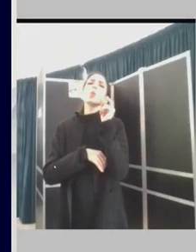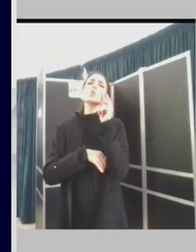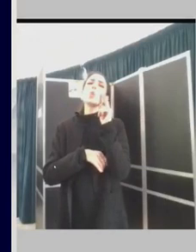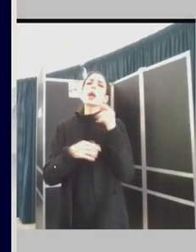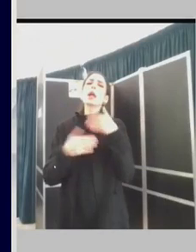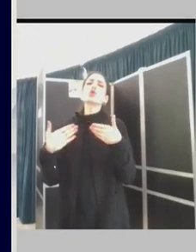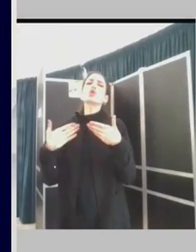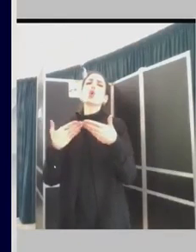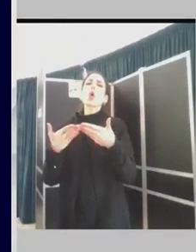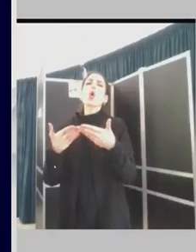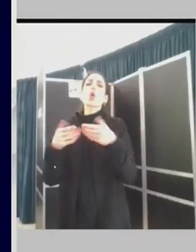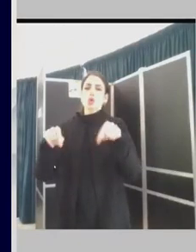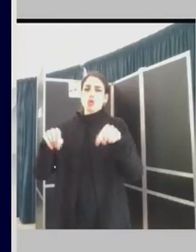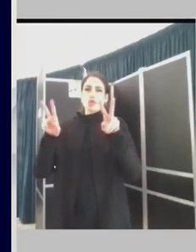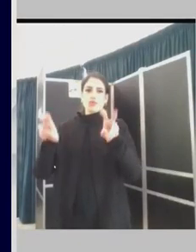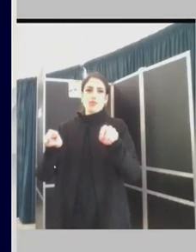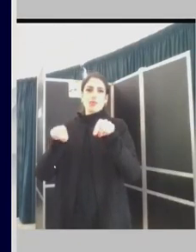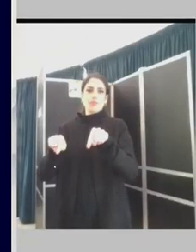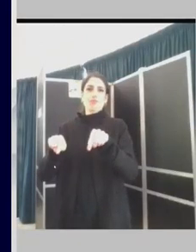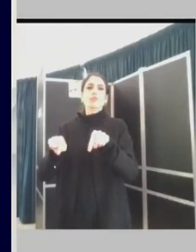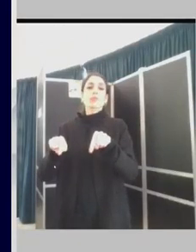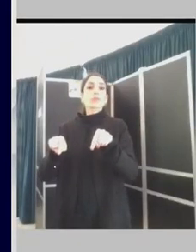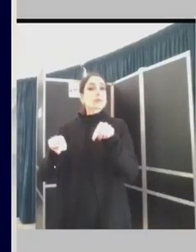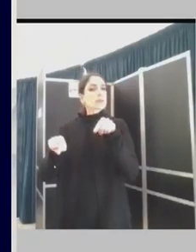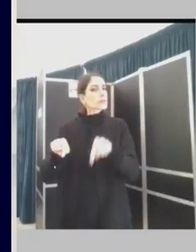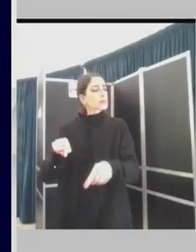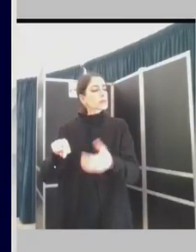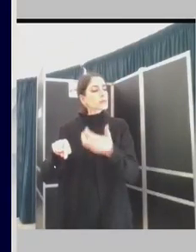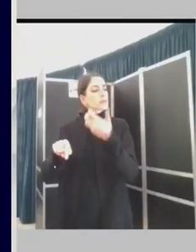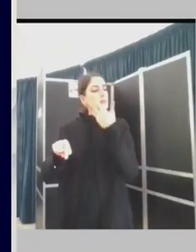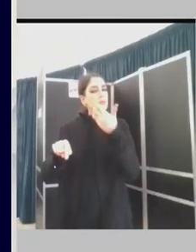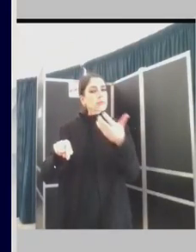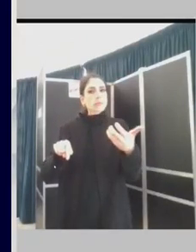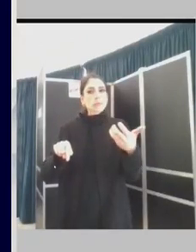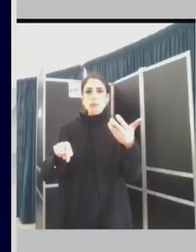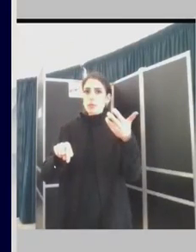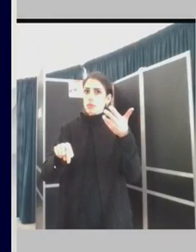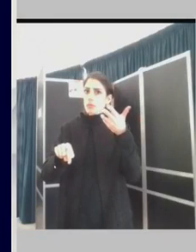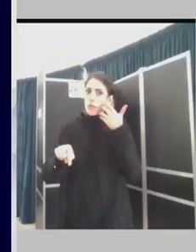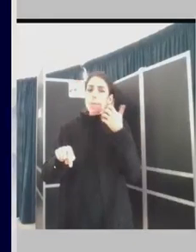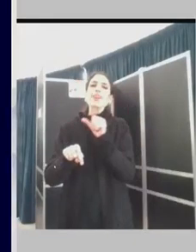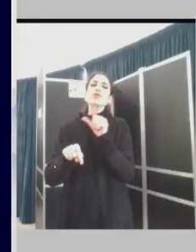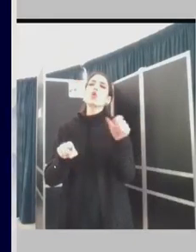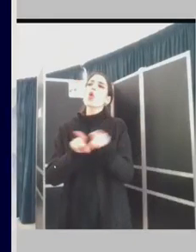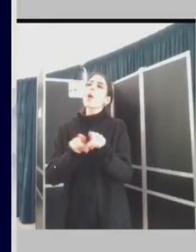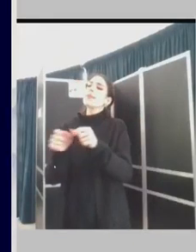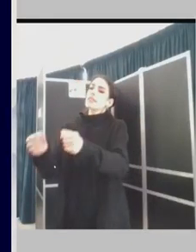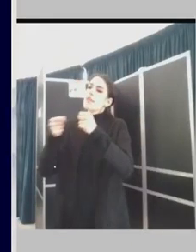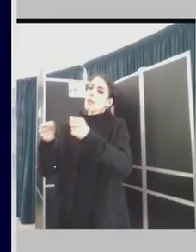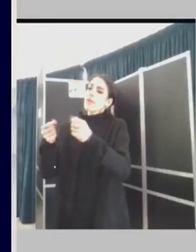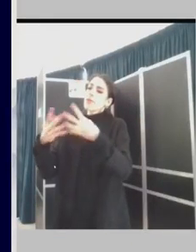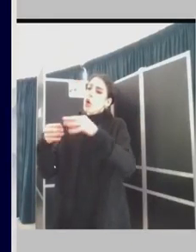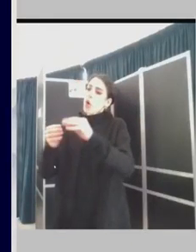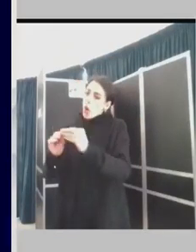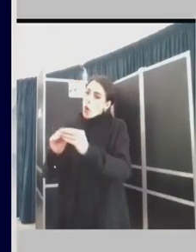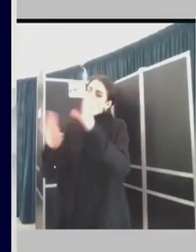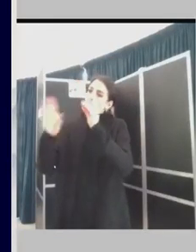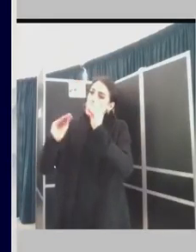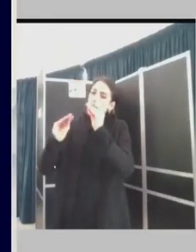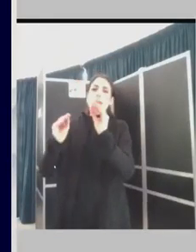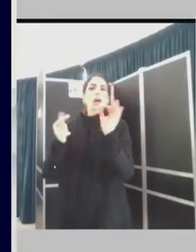defibrillatore, di come rispondere al telefono, importantissima perché è la pratica, però è proprio